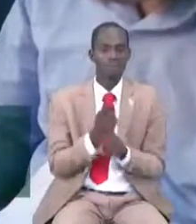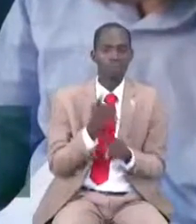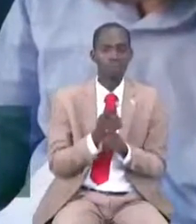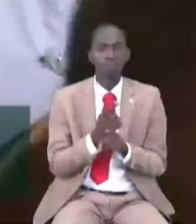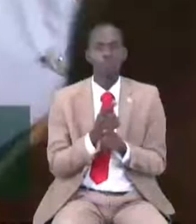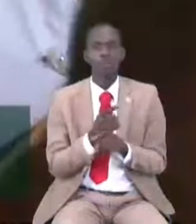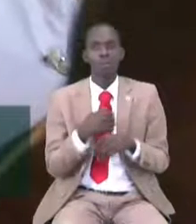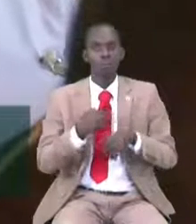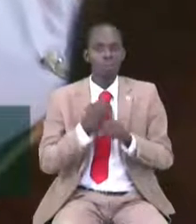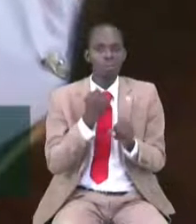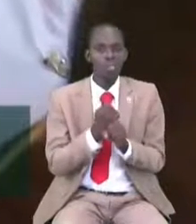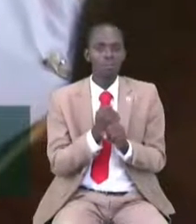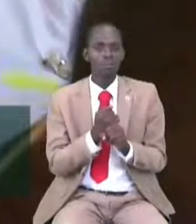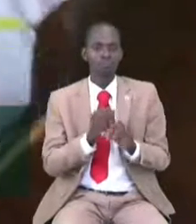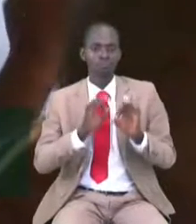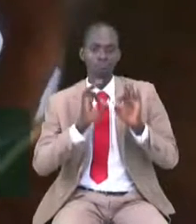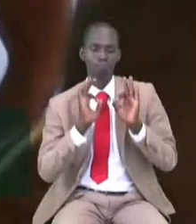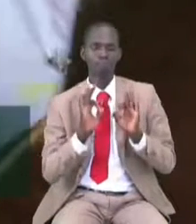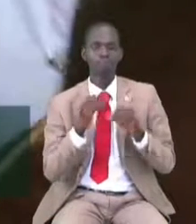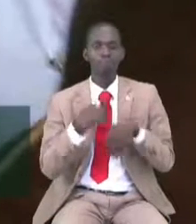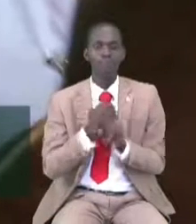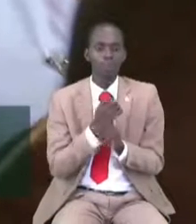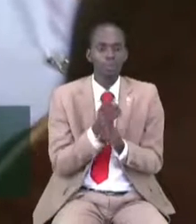rendu capable par la médiation de Christ,